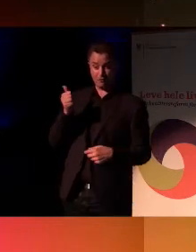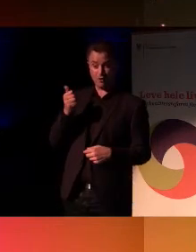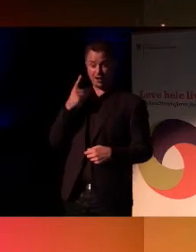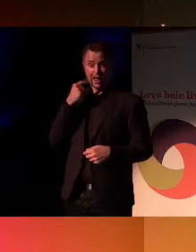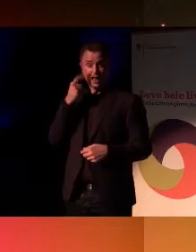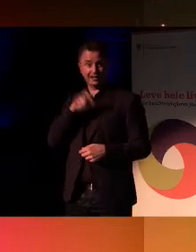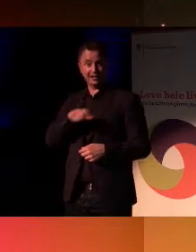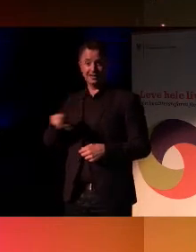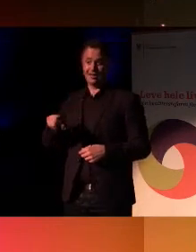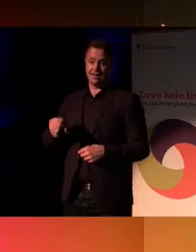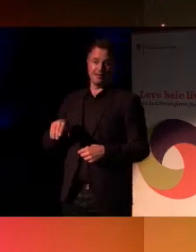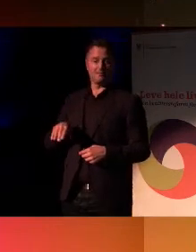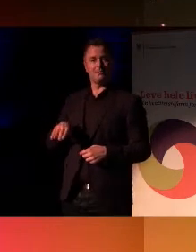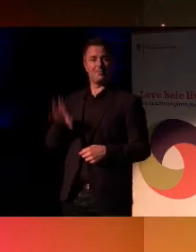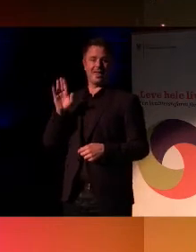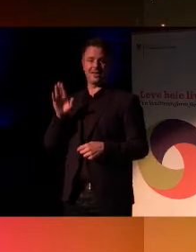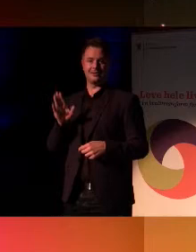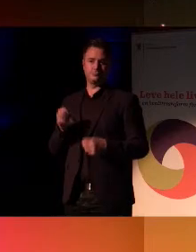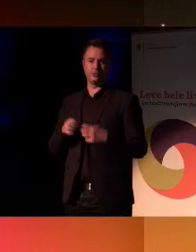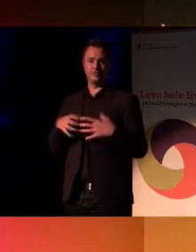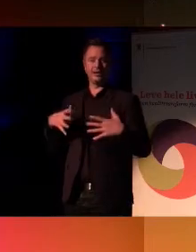lettere rammet av generalisert angst.